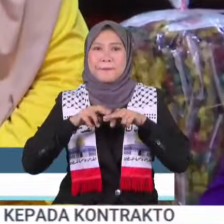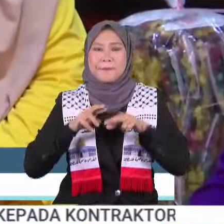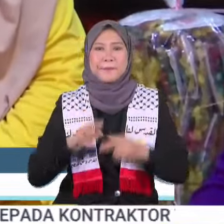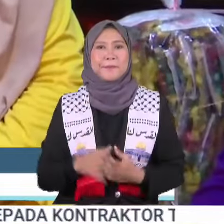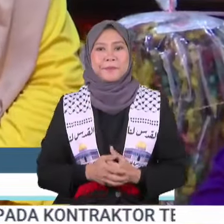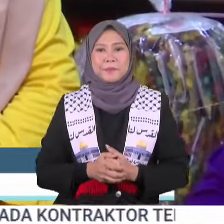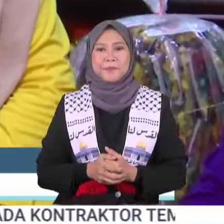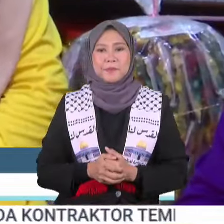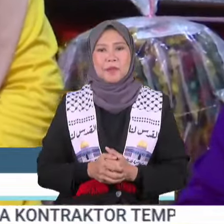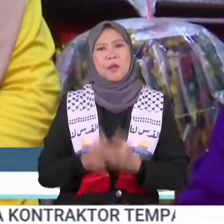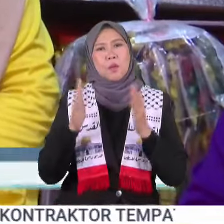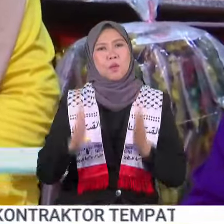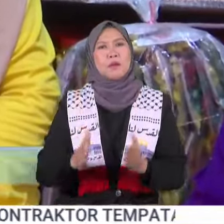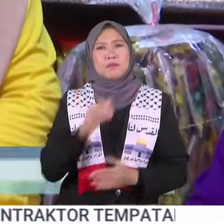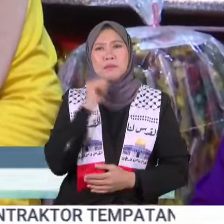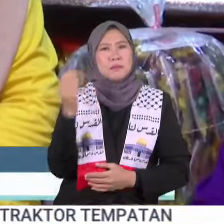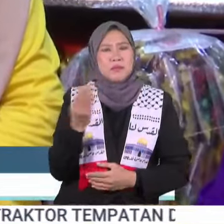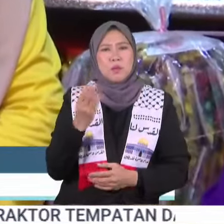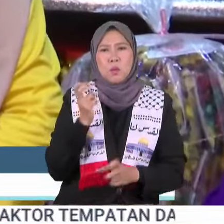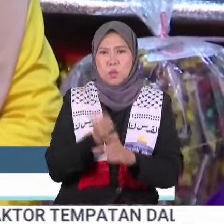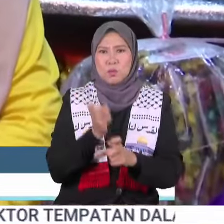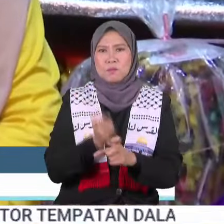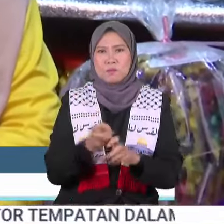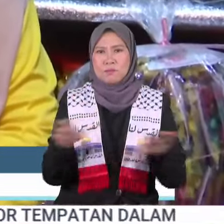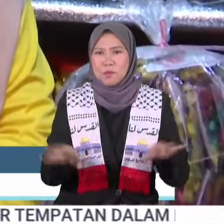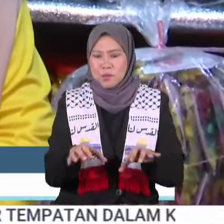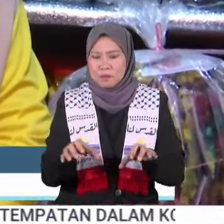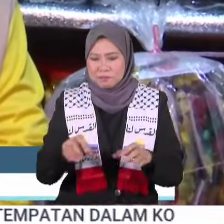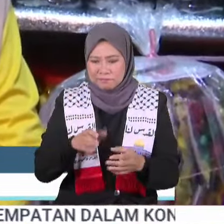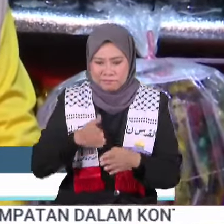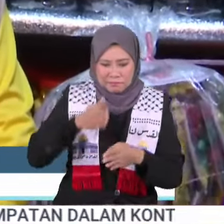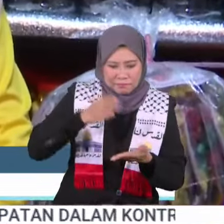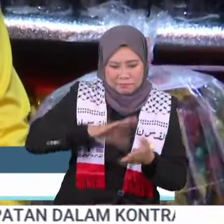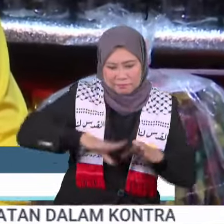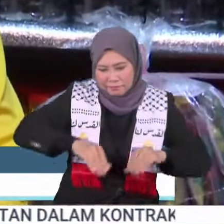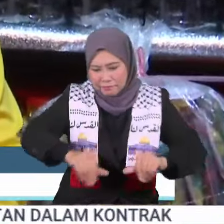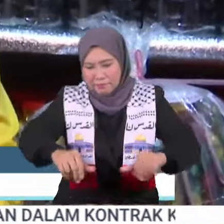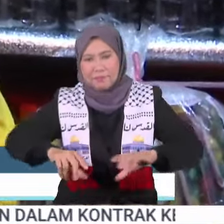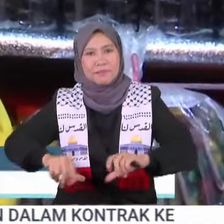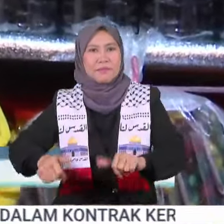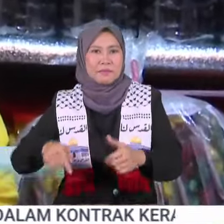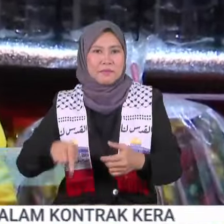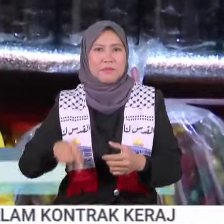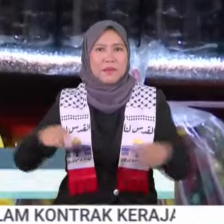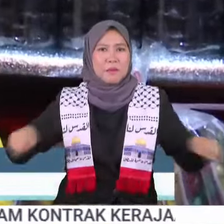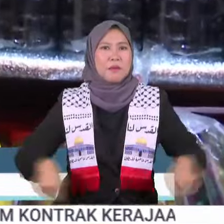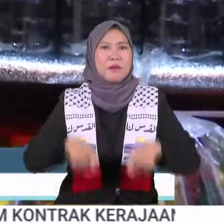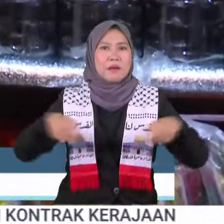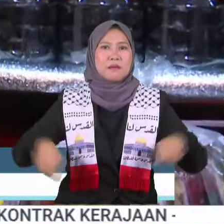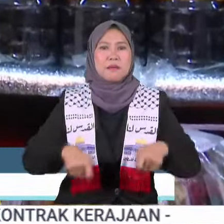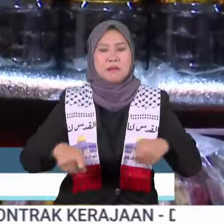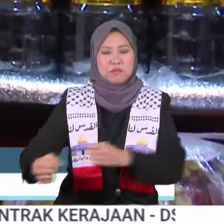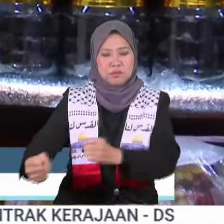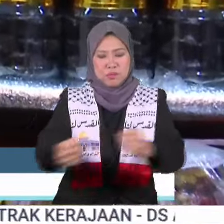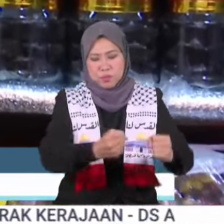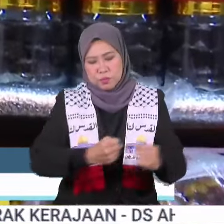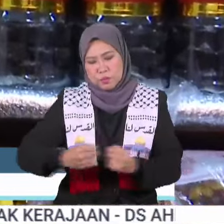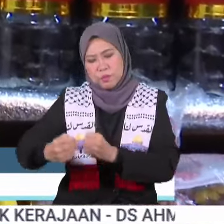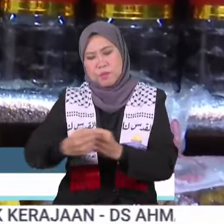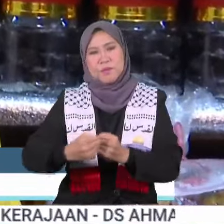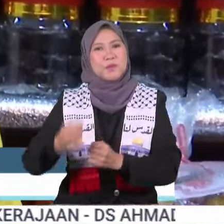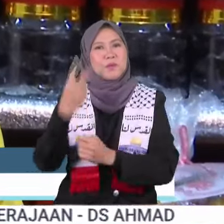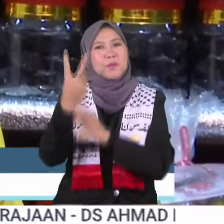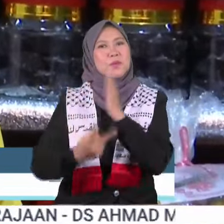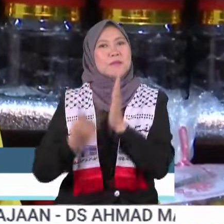Tak Biasa memang sukarlah Sebab caraembuatan Dia agak rumit sikitlah nakak dia makan masa du jam lebih